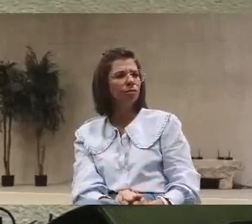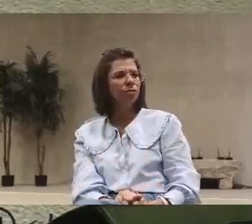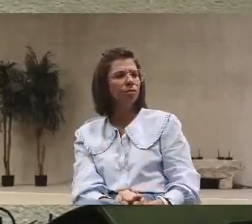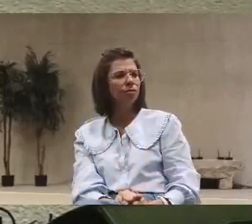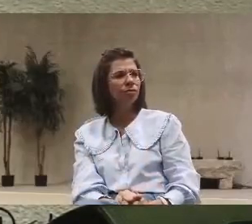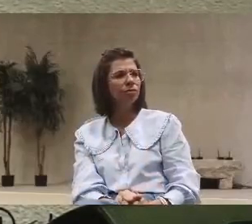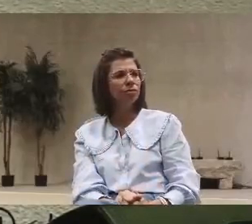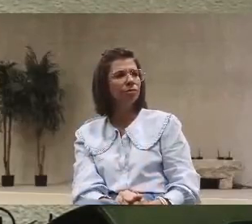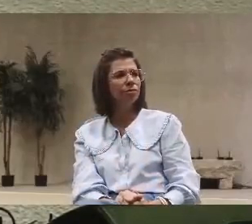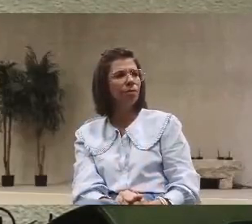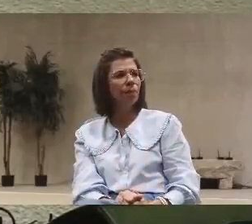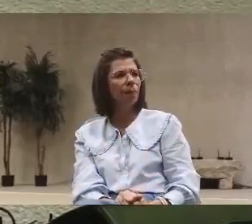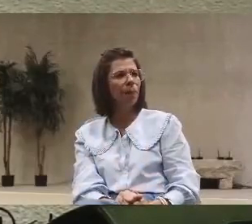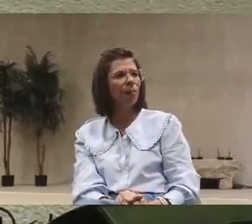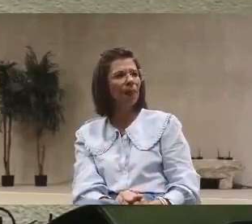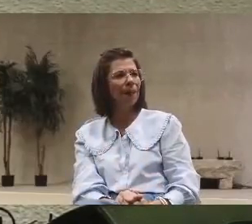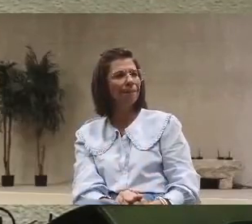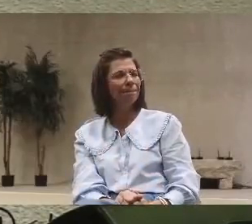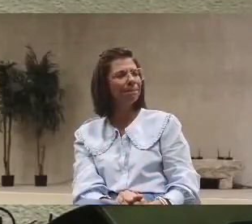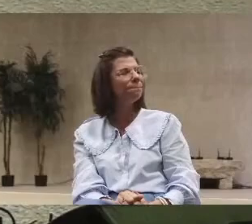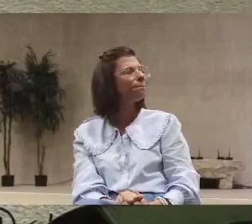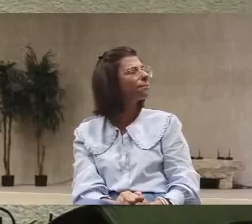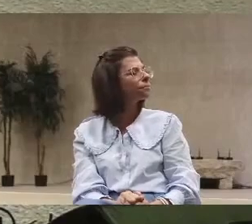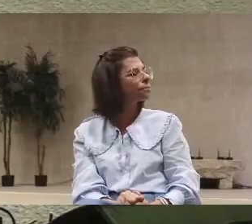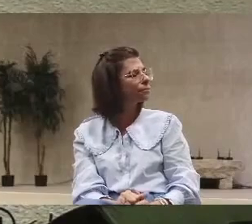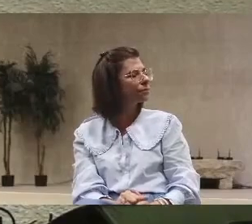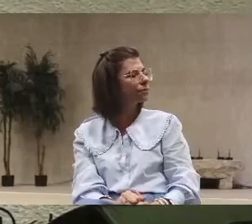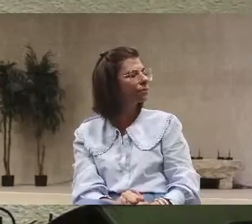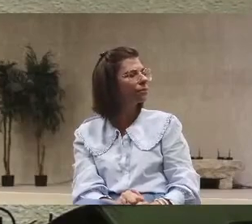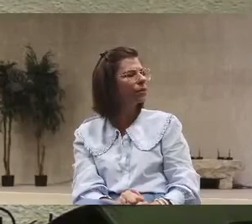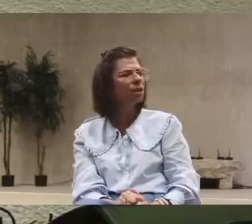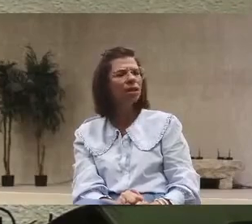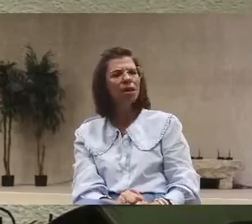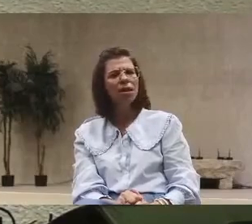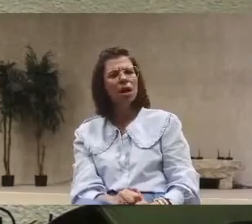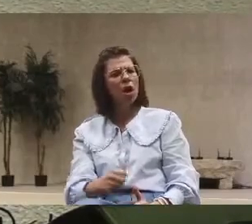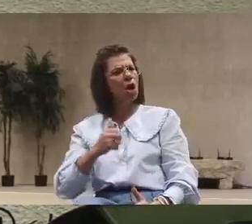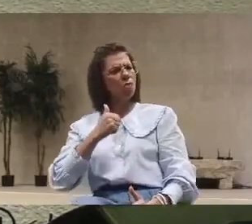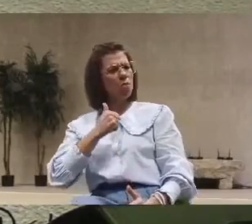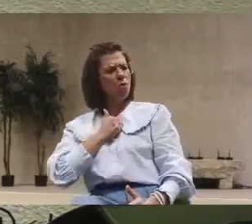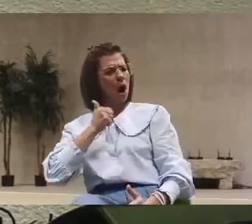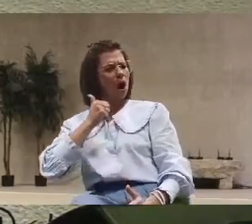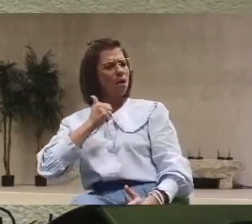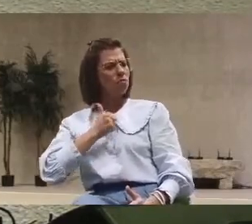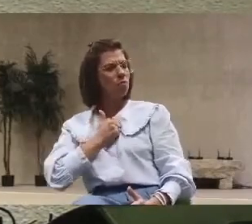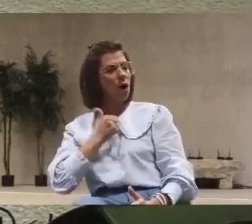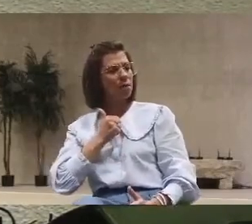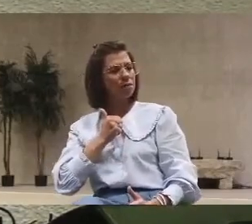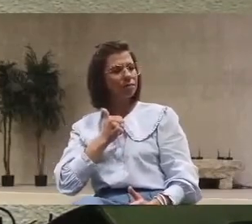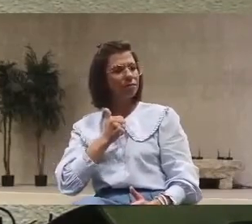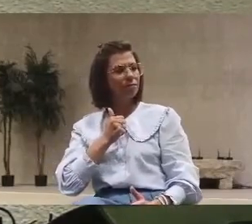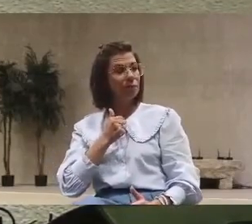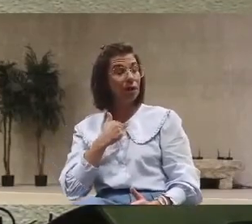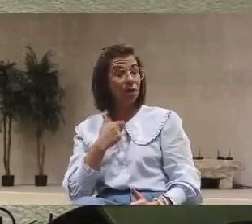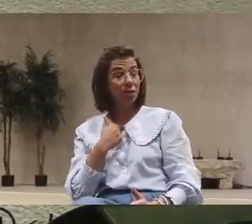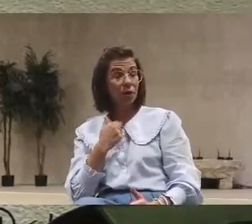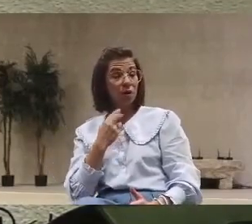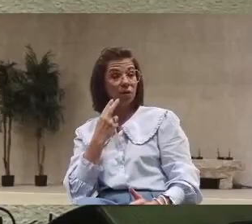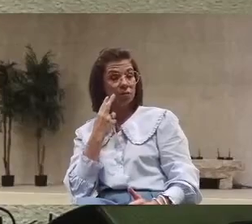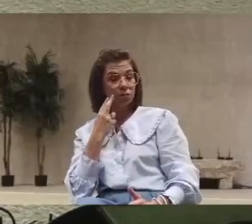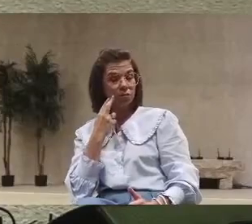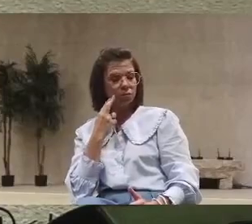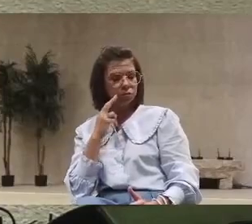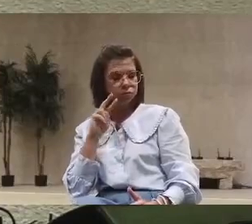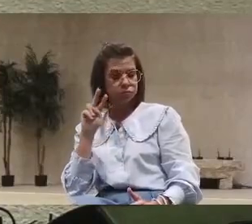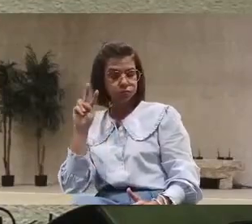mais dans ces choses là il n pas de il n pas de repentance il n pas de renoncement il n pas la